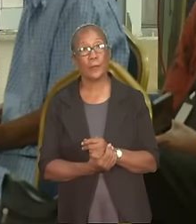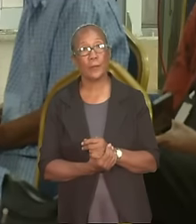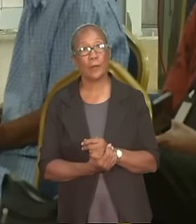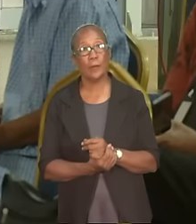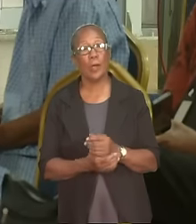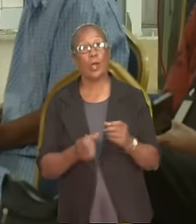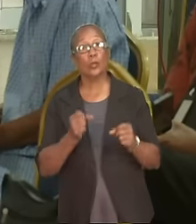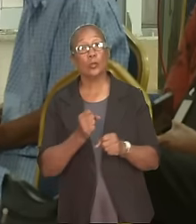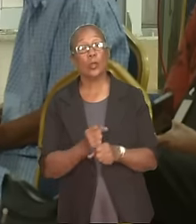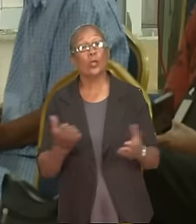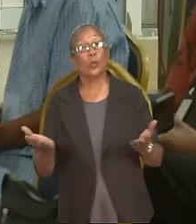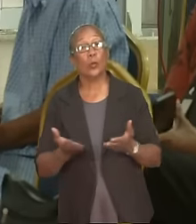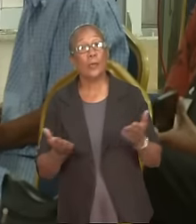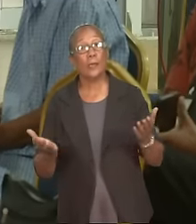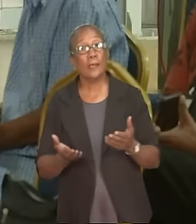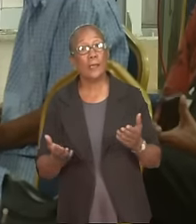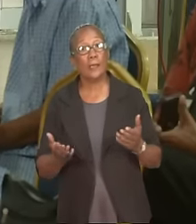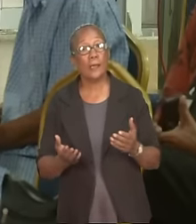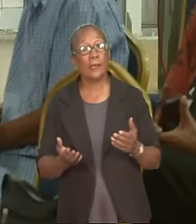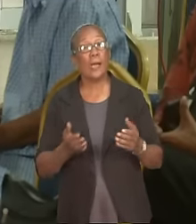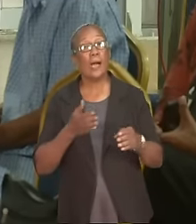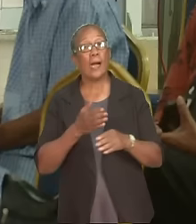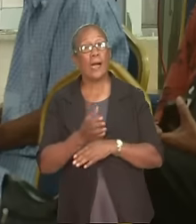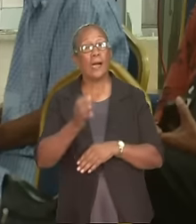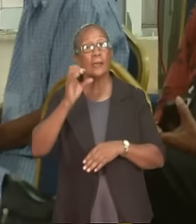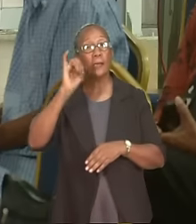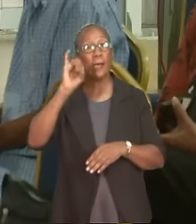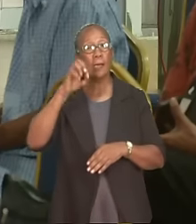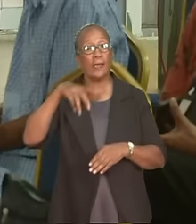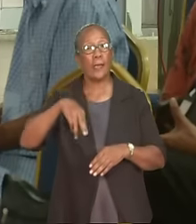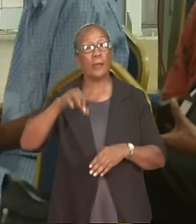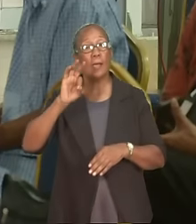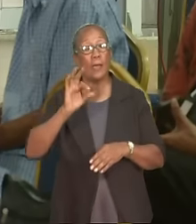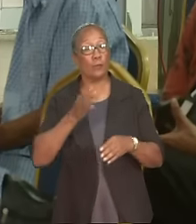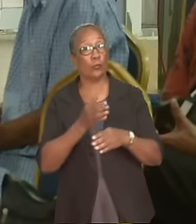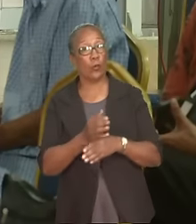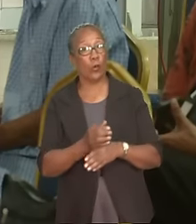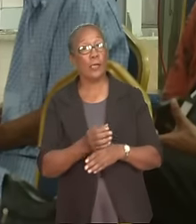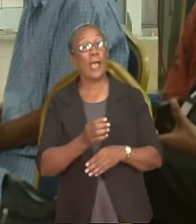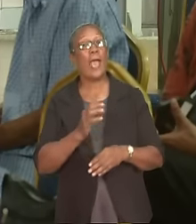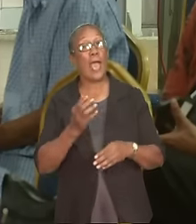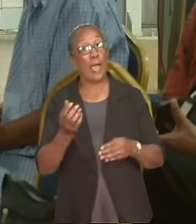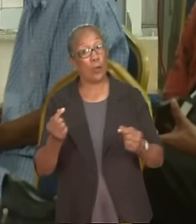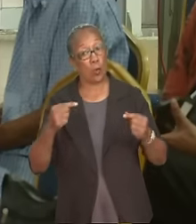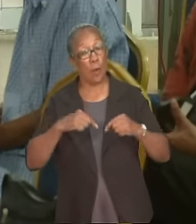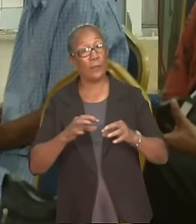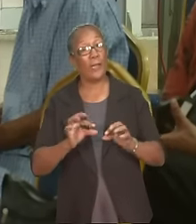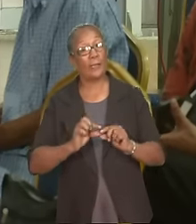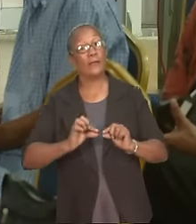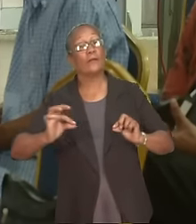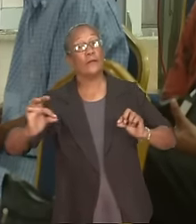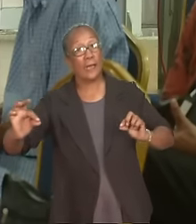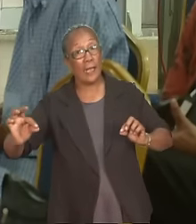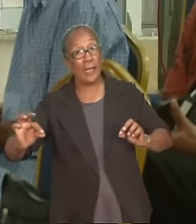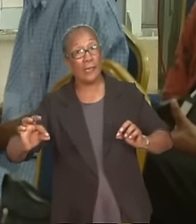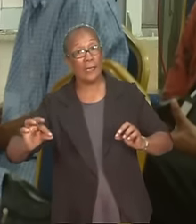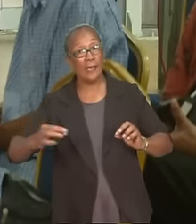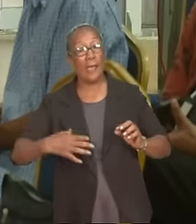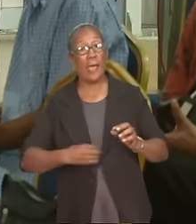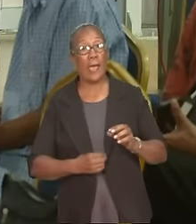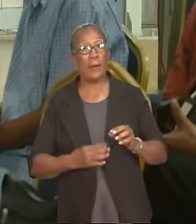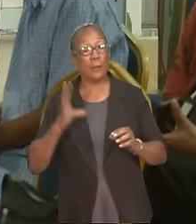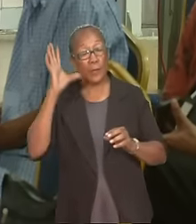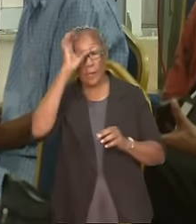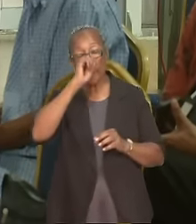Tot wanneer loopt dat van IMF concreet en komt er een verlenging? Ik heb begrepen dat, men heeft aangegeven dat Suriname nog steeds